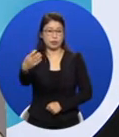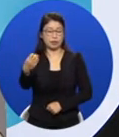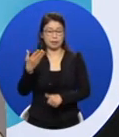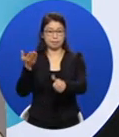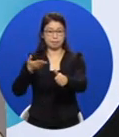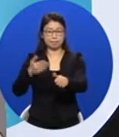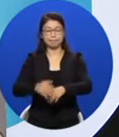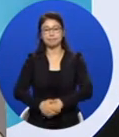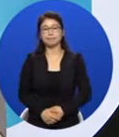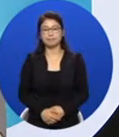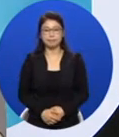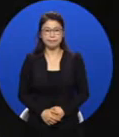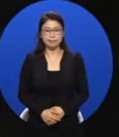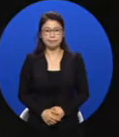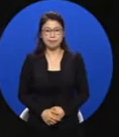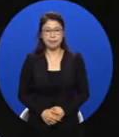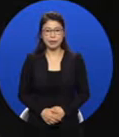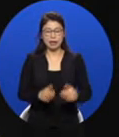주십시오. 예,